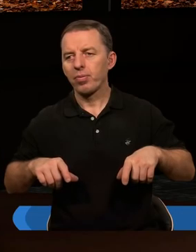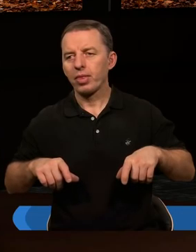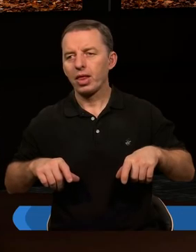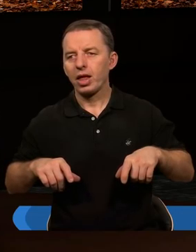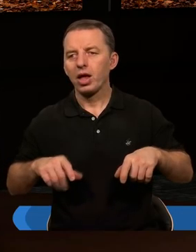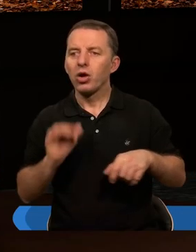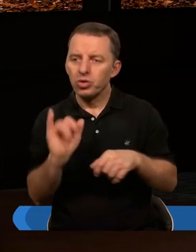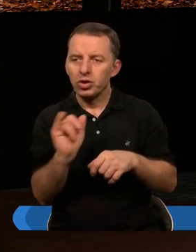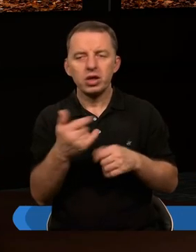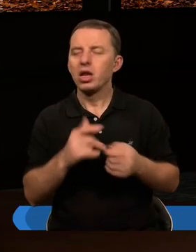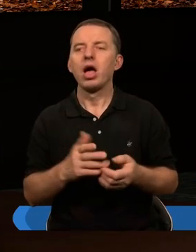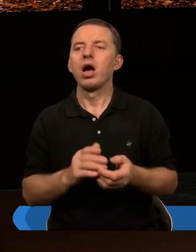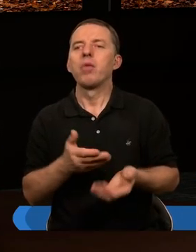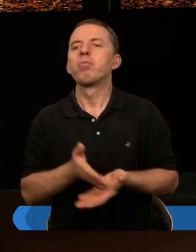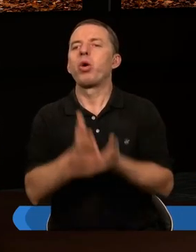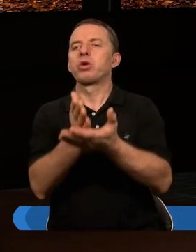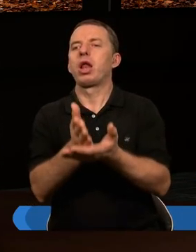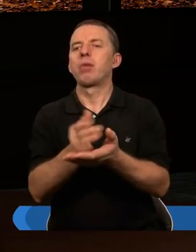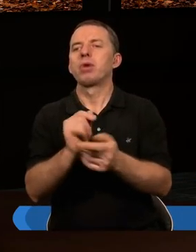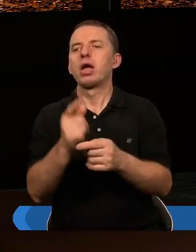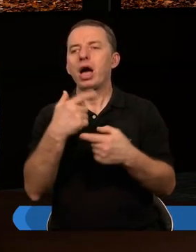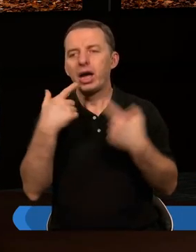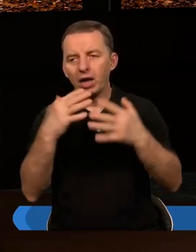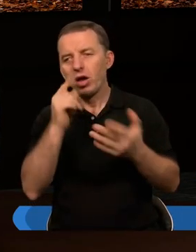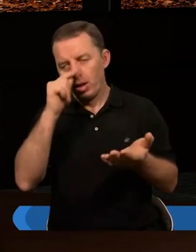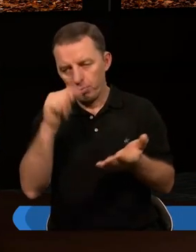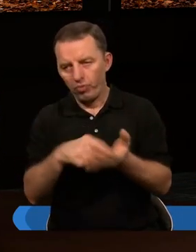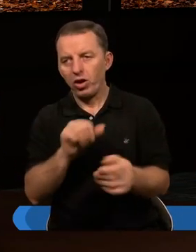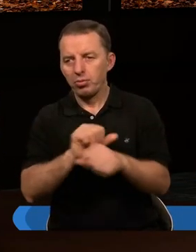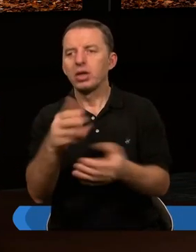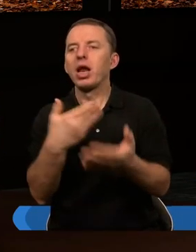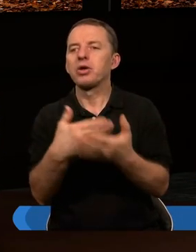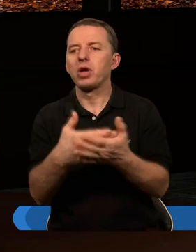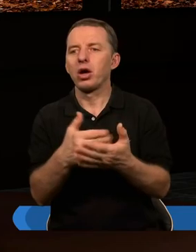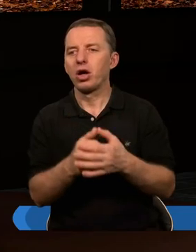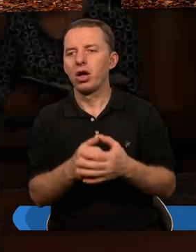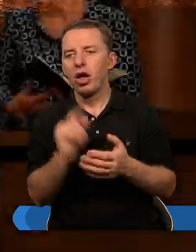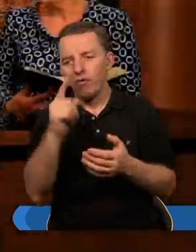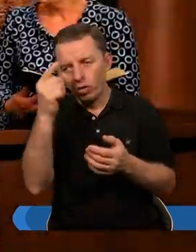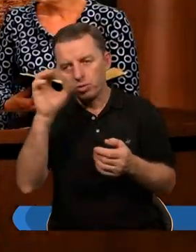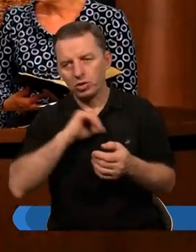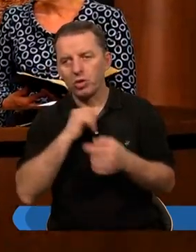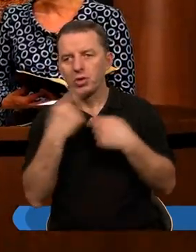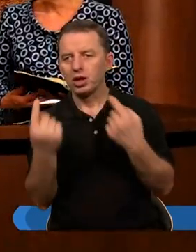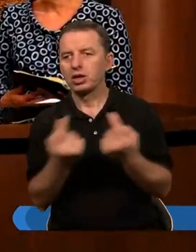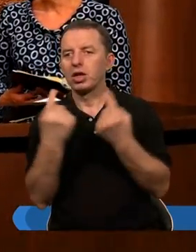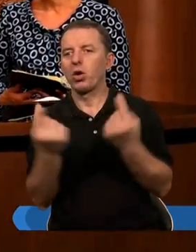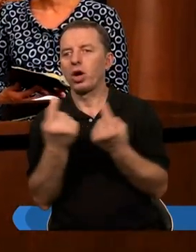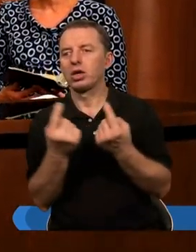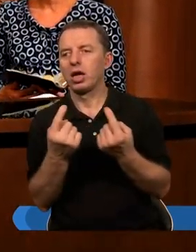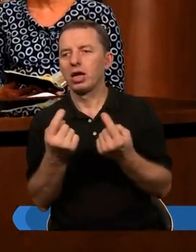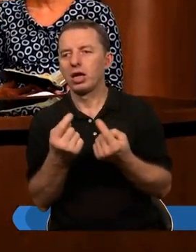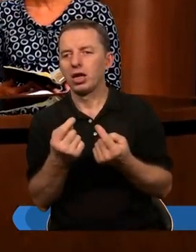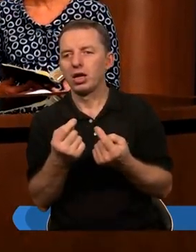nie podzielamy tej radości tak, jak to powinno być. A dlaczego? Wyobraźcie sobie sytuację.